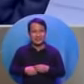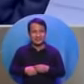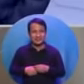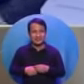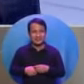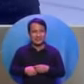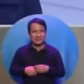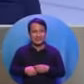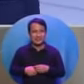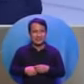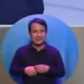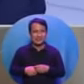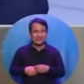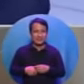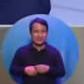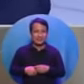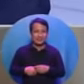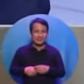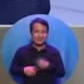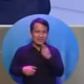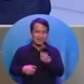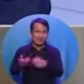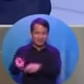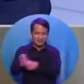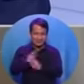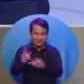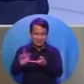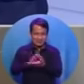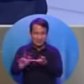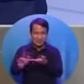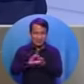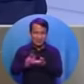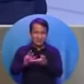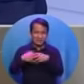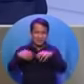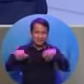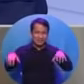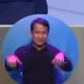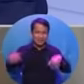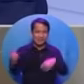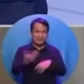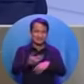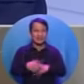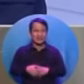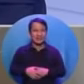pag kasi nanghiram lang po kami ng cellphone sa kapatid namin, sir.